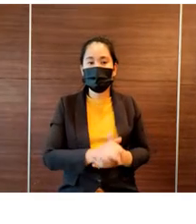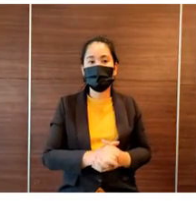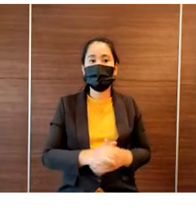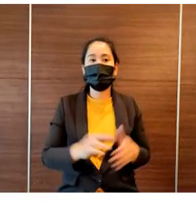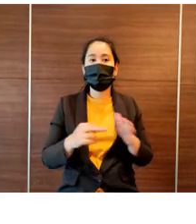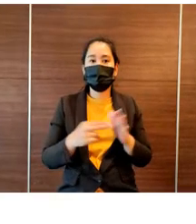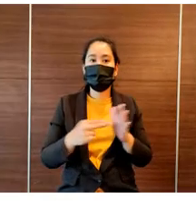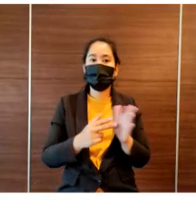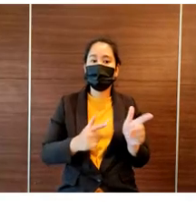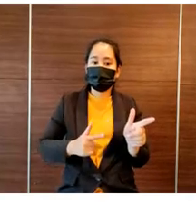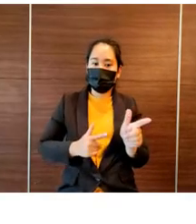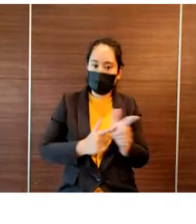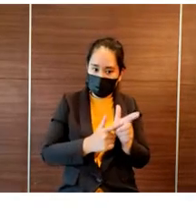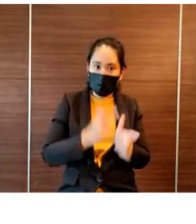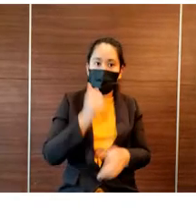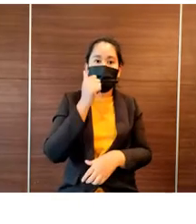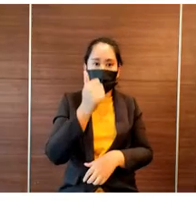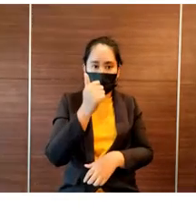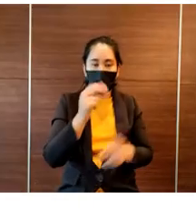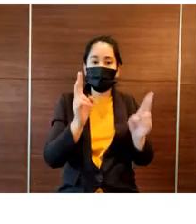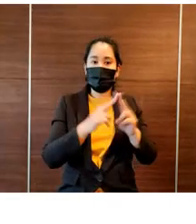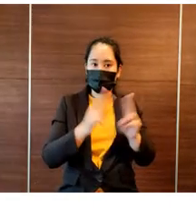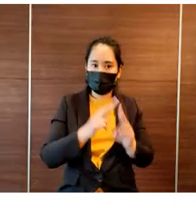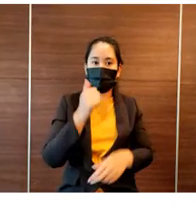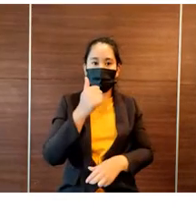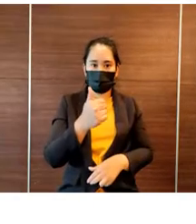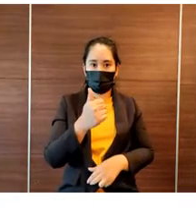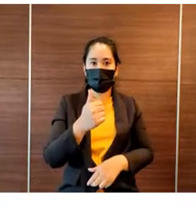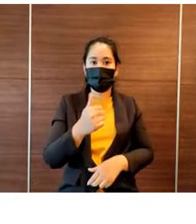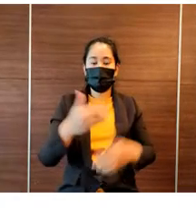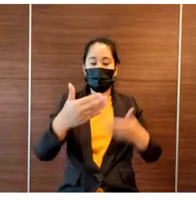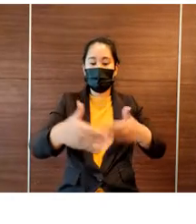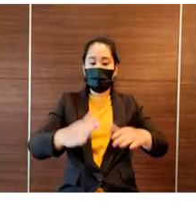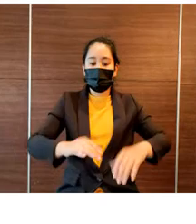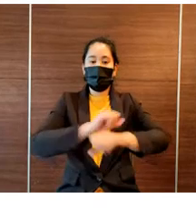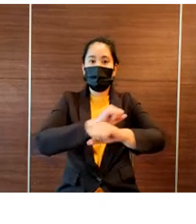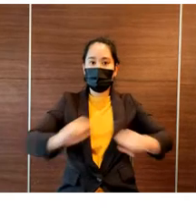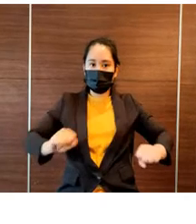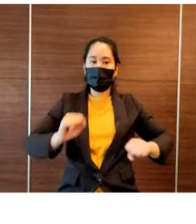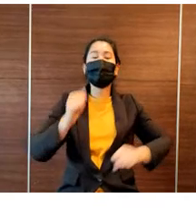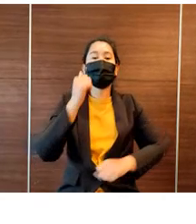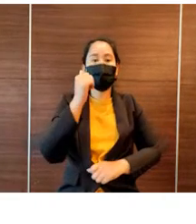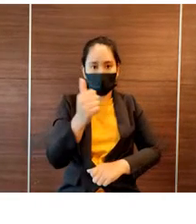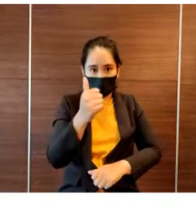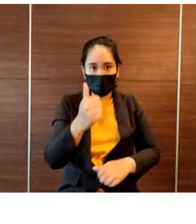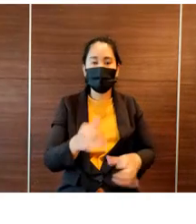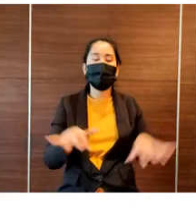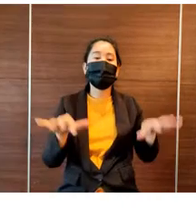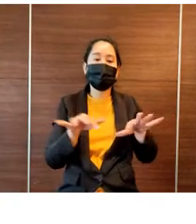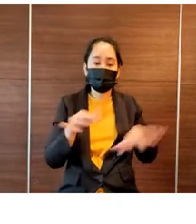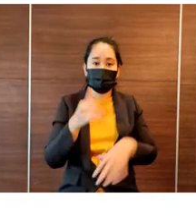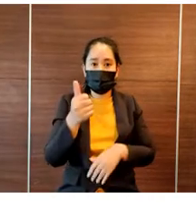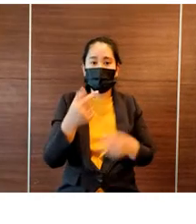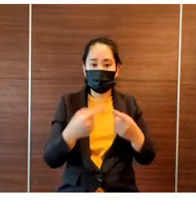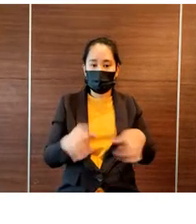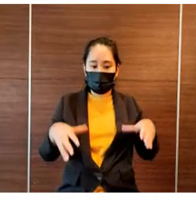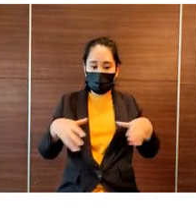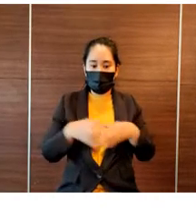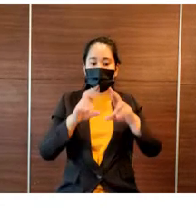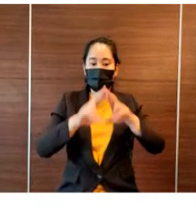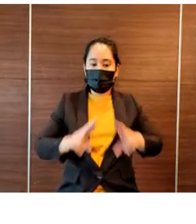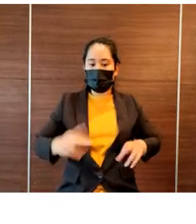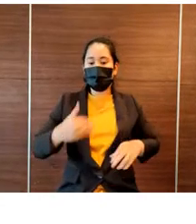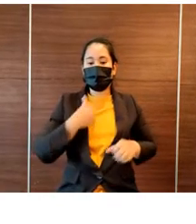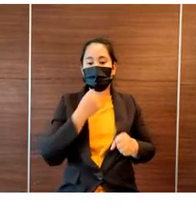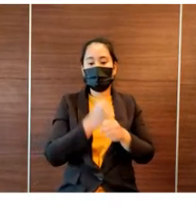พศสัมพันธ์ได้นะครับมีฟิตเนสอันนั้นคือฟังก์ชันปกติแต่ของทางครับแบงคอกเราก็จะมีหลากหลายม